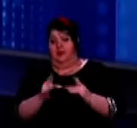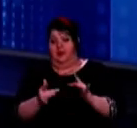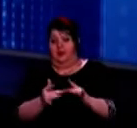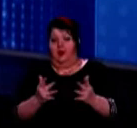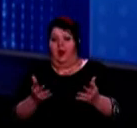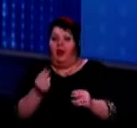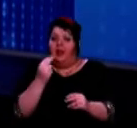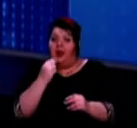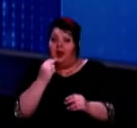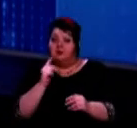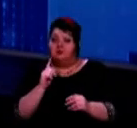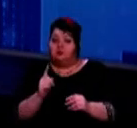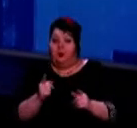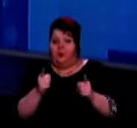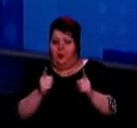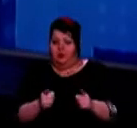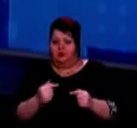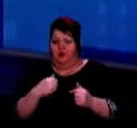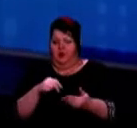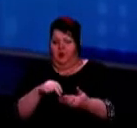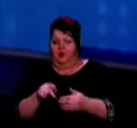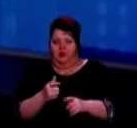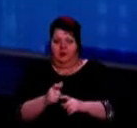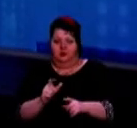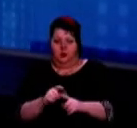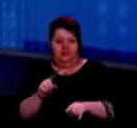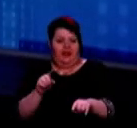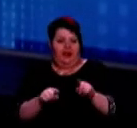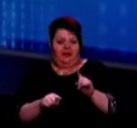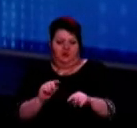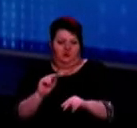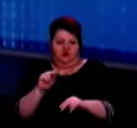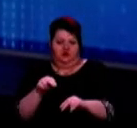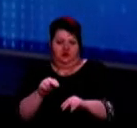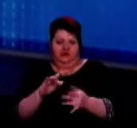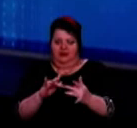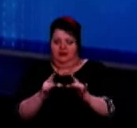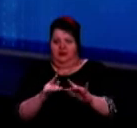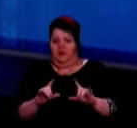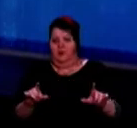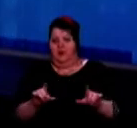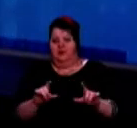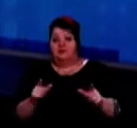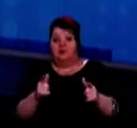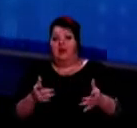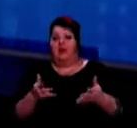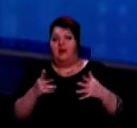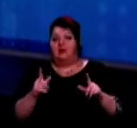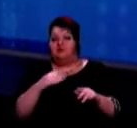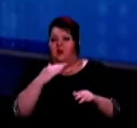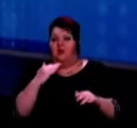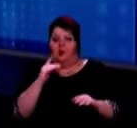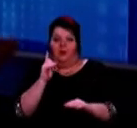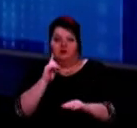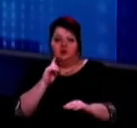саме харчові продукти, погодьтеся, ми купуємо досить таки рідко через інтернет-магазини. Тому що, ну, ясно, що набагато